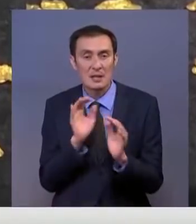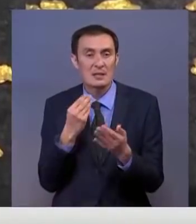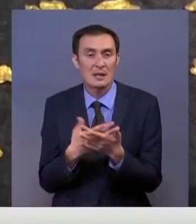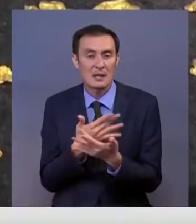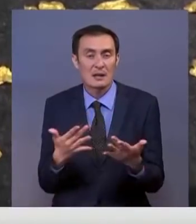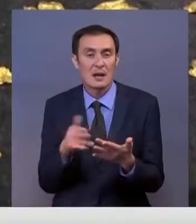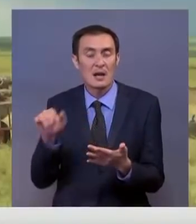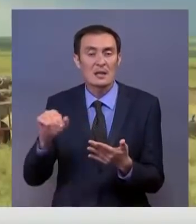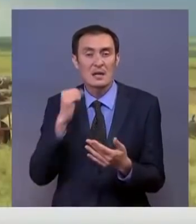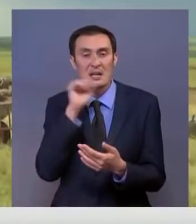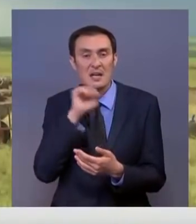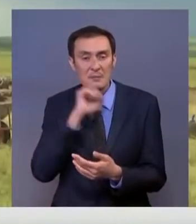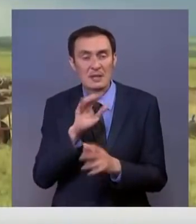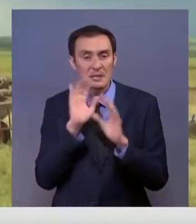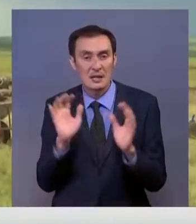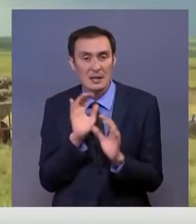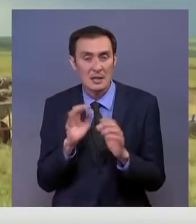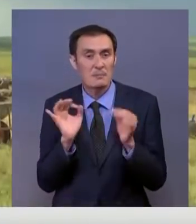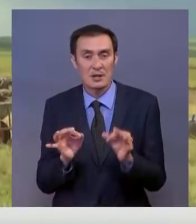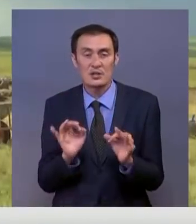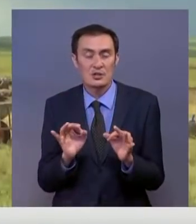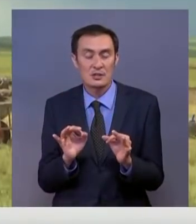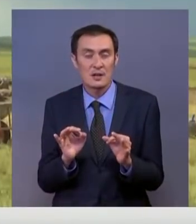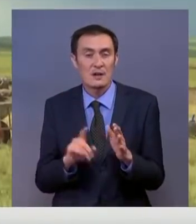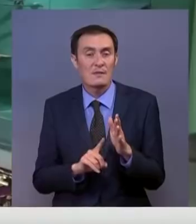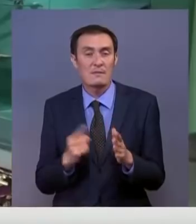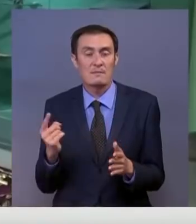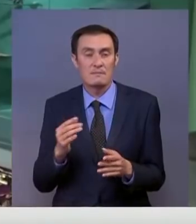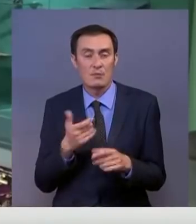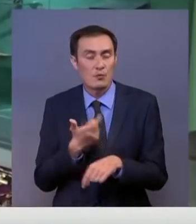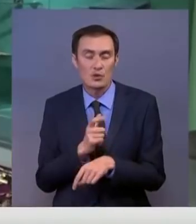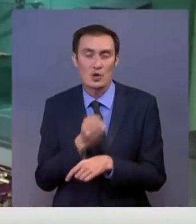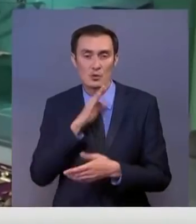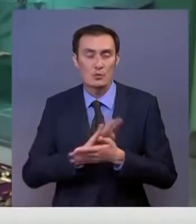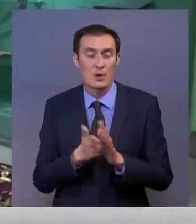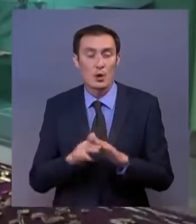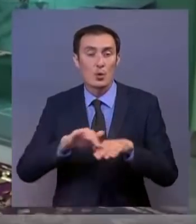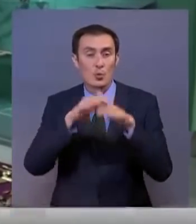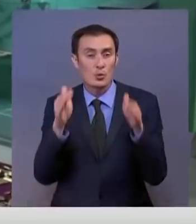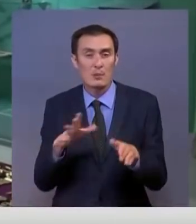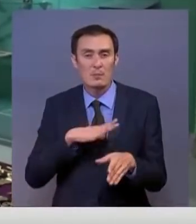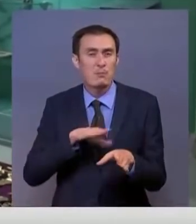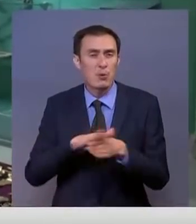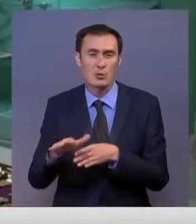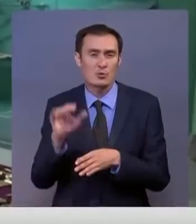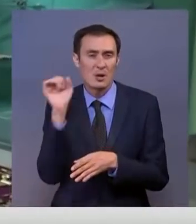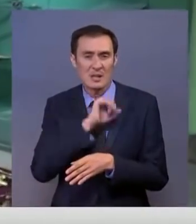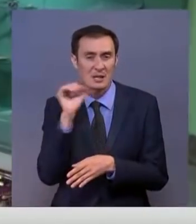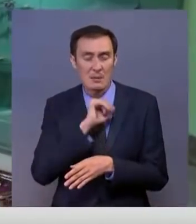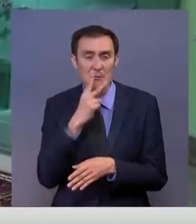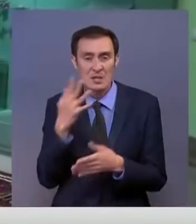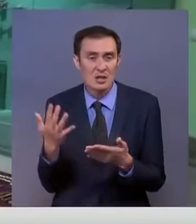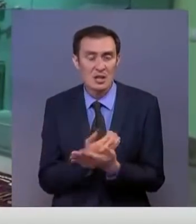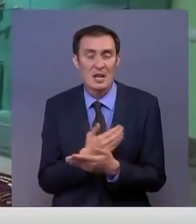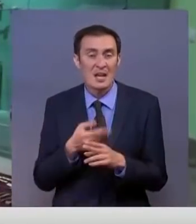от грабителей и сохранили их практически в первозданном виде. Курган был полностью разграблен. Мы нашли